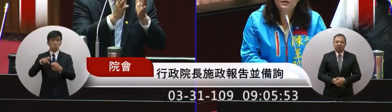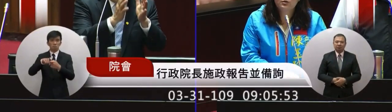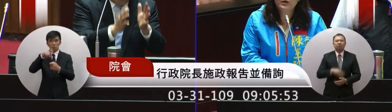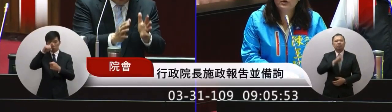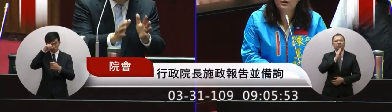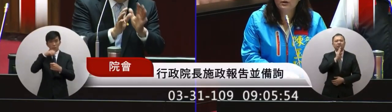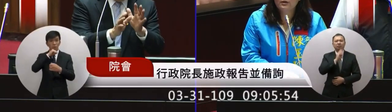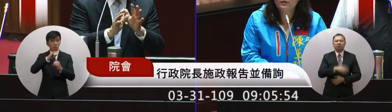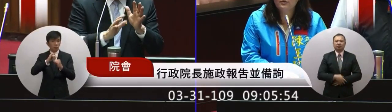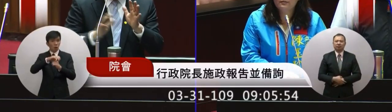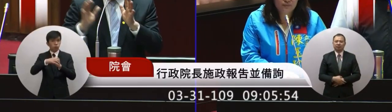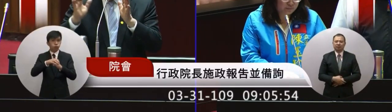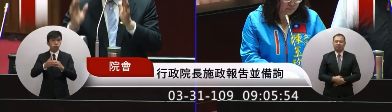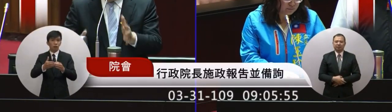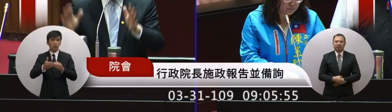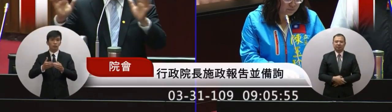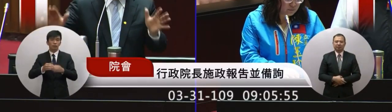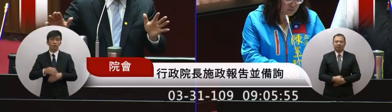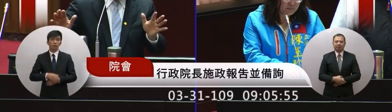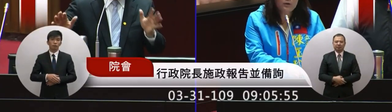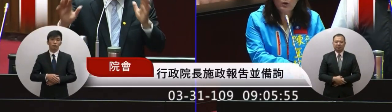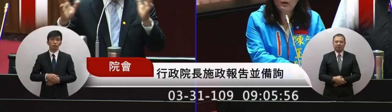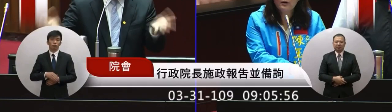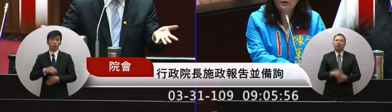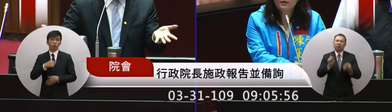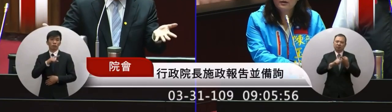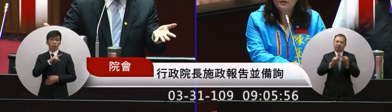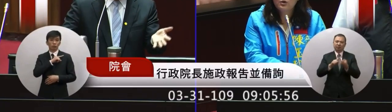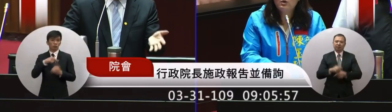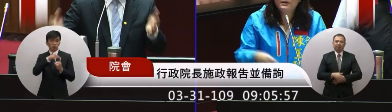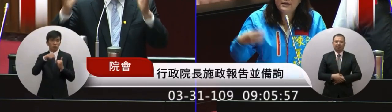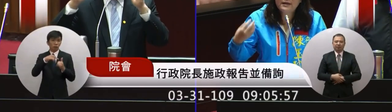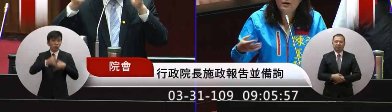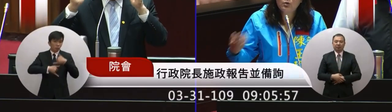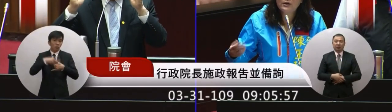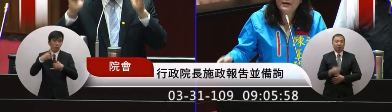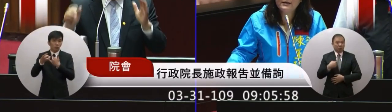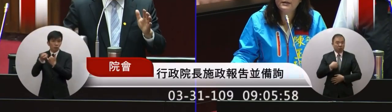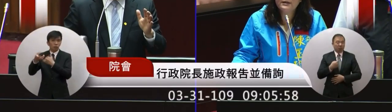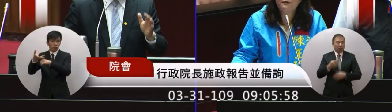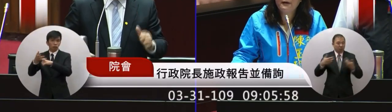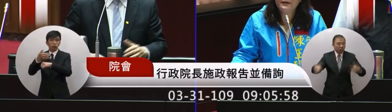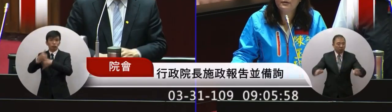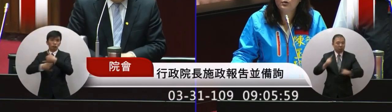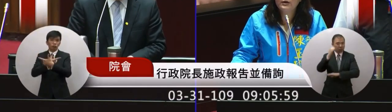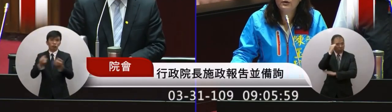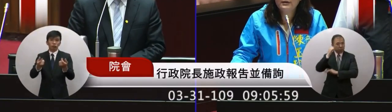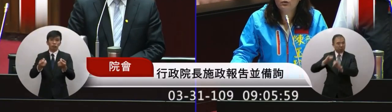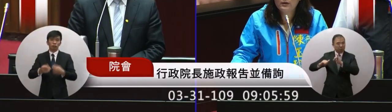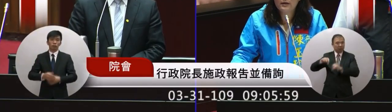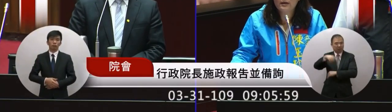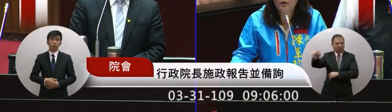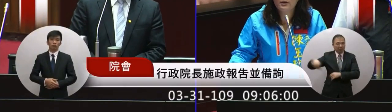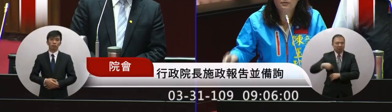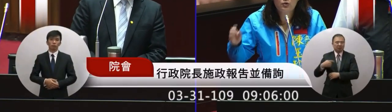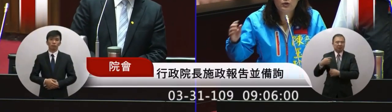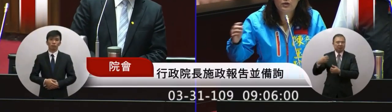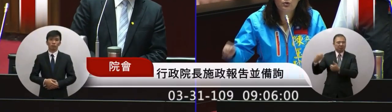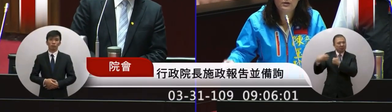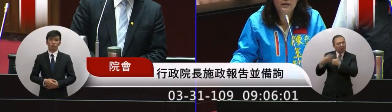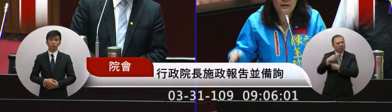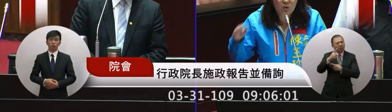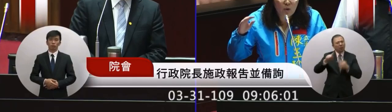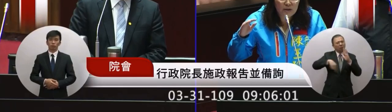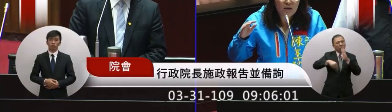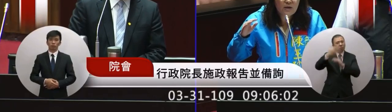胞。 是， 所以不管他是本岛离岛， 没错， 都是国人同胞。 所以我们接到很多乡亲的这个反应，所以院长对这个有没有什么具